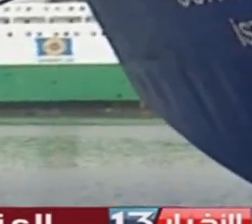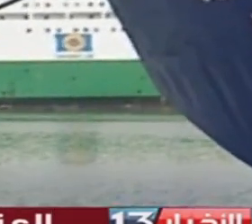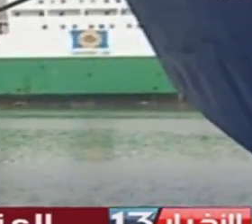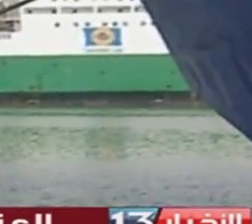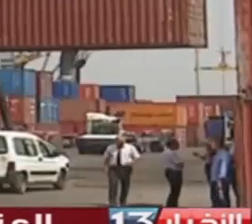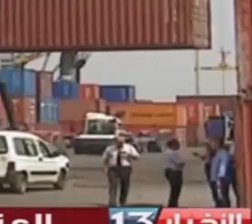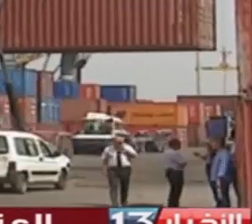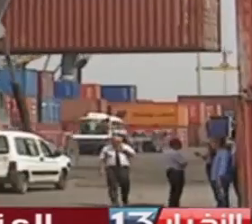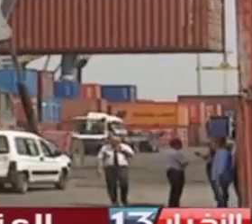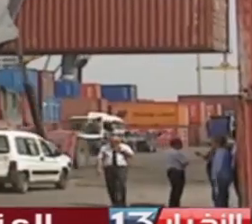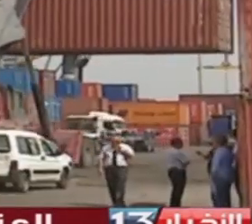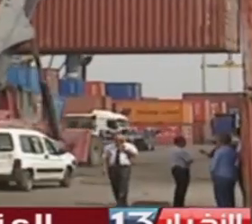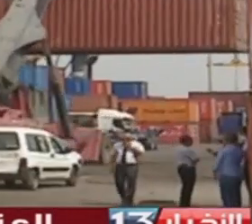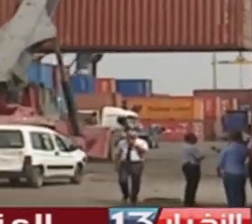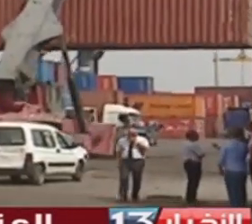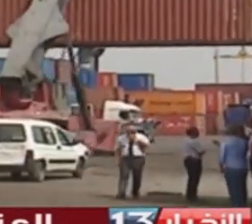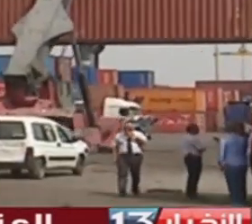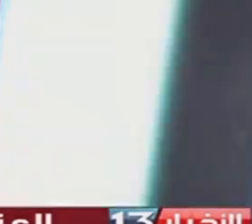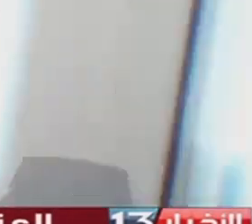وزارة النقل.